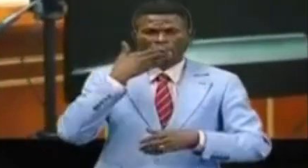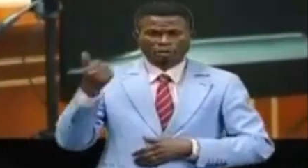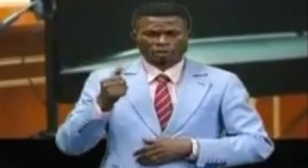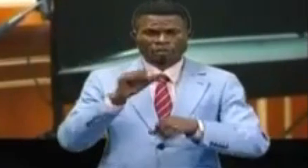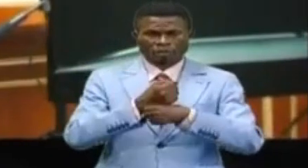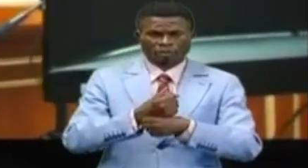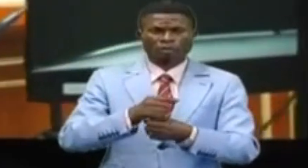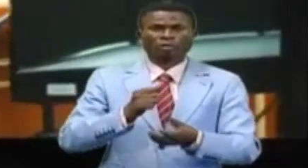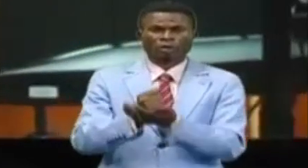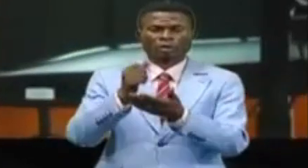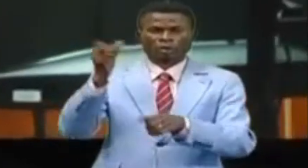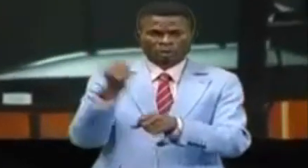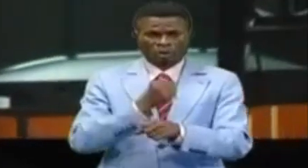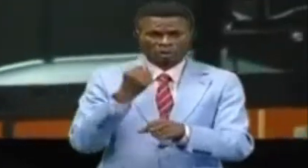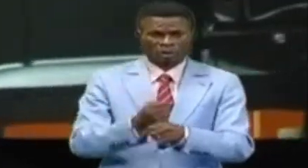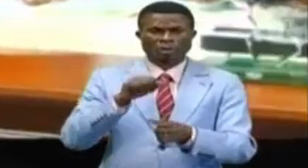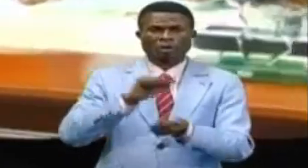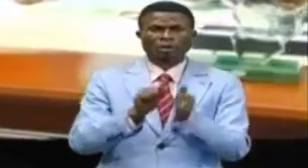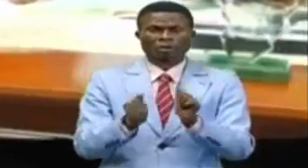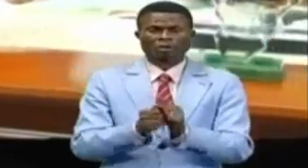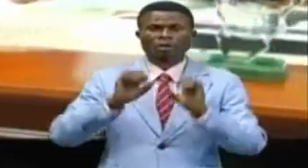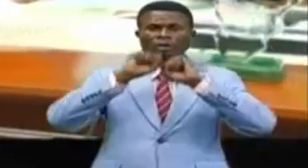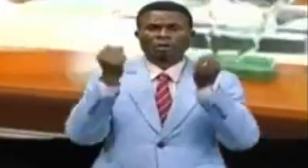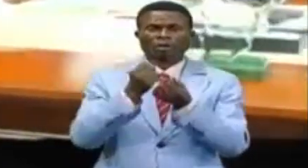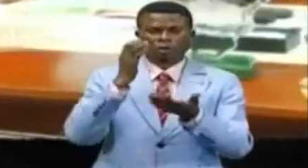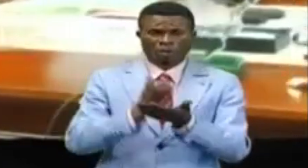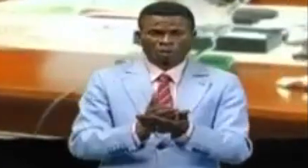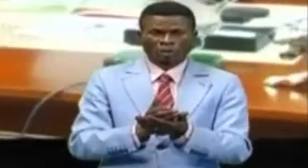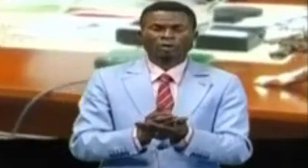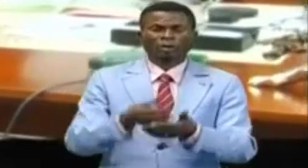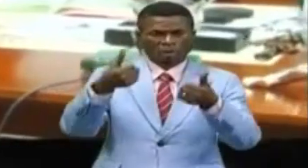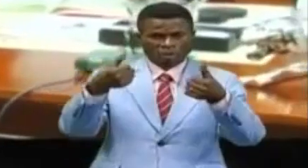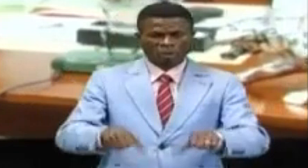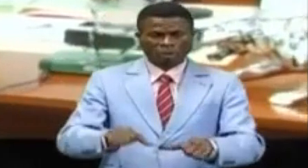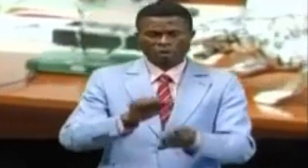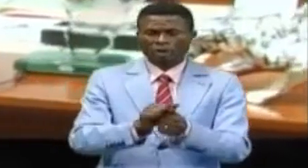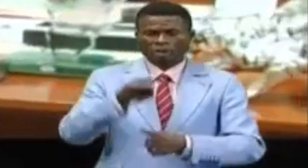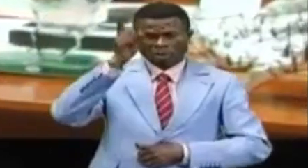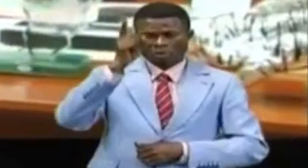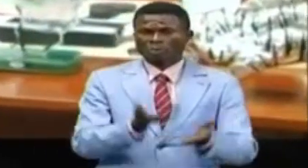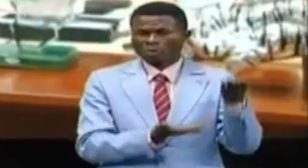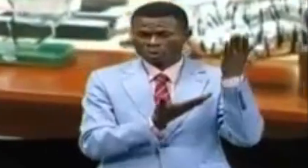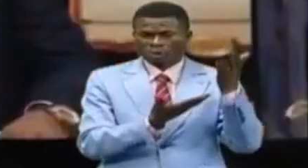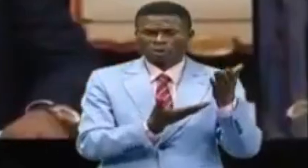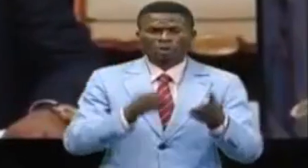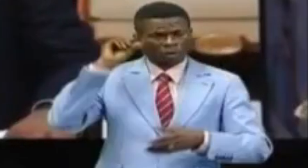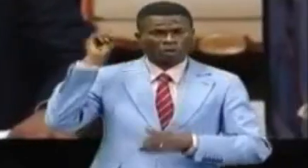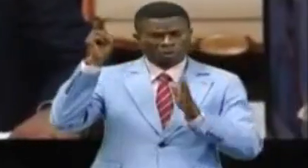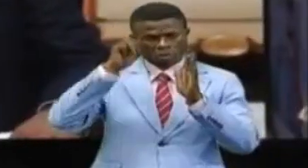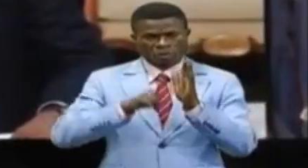création nette d'emplois, principalement dans les secteurs privés, devrait demeurer une préoccupation majeure du gouvernement